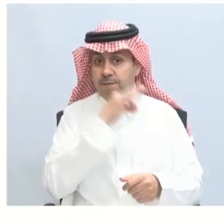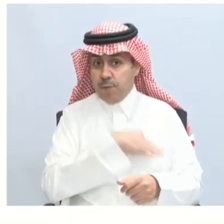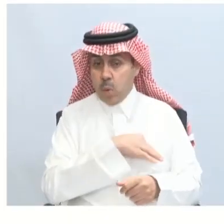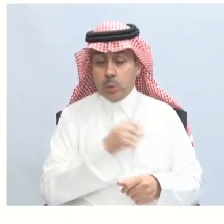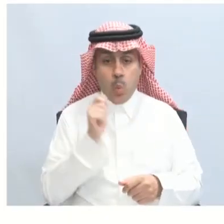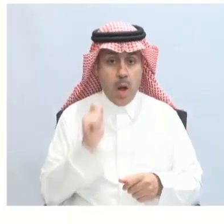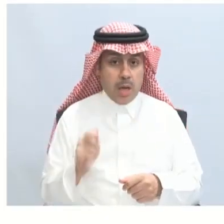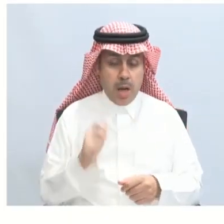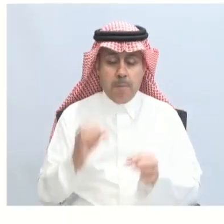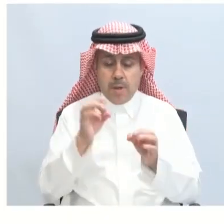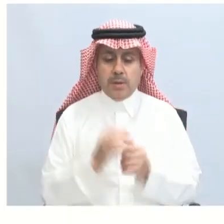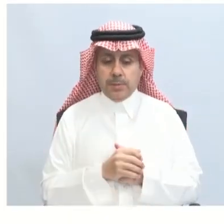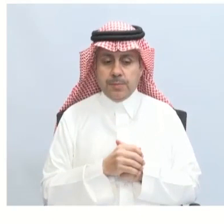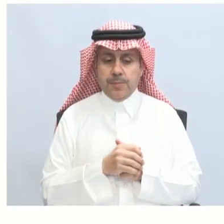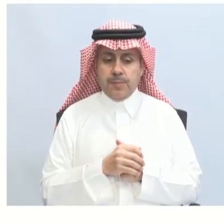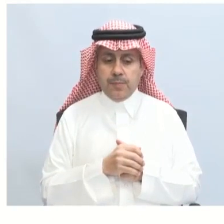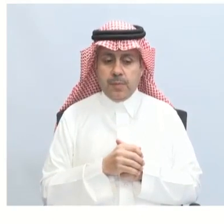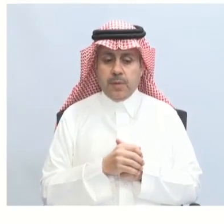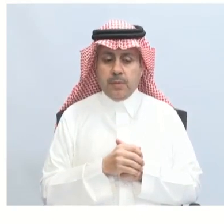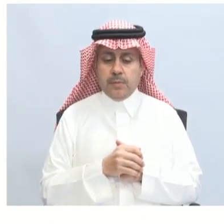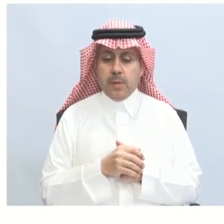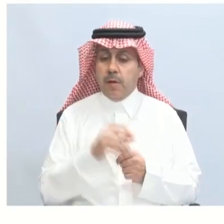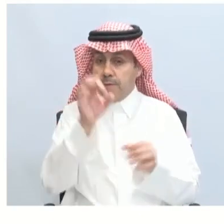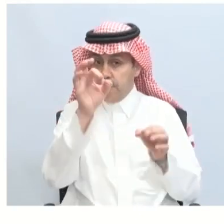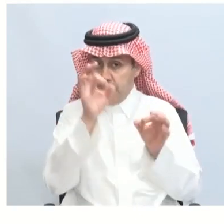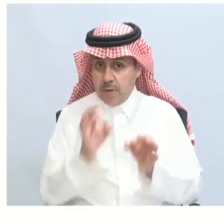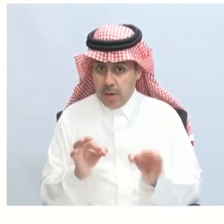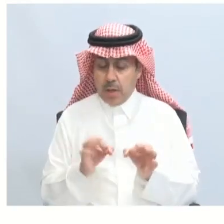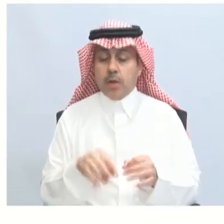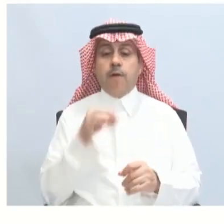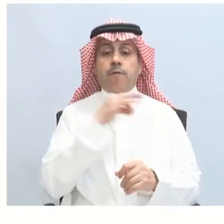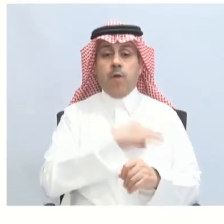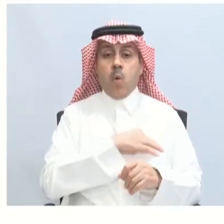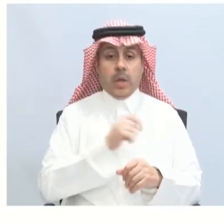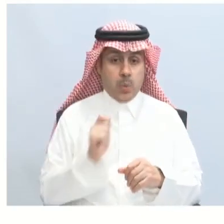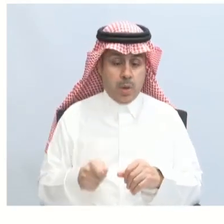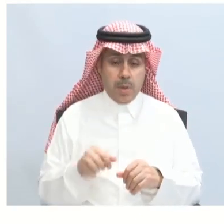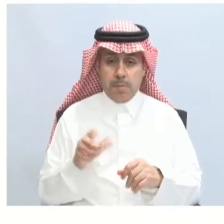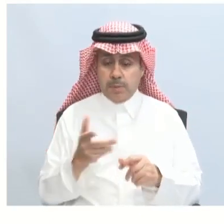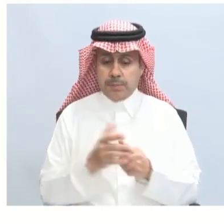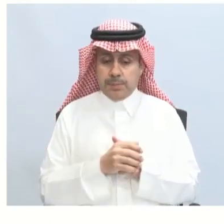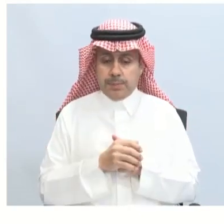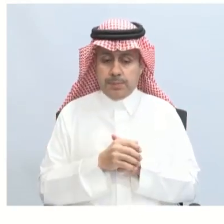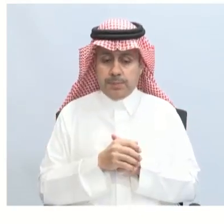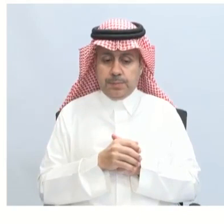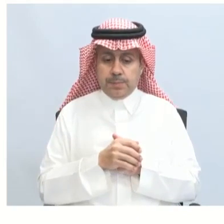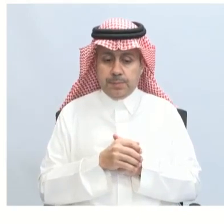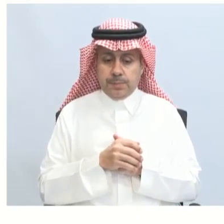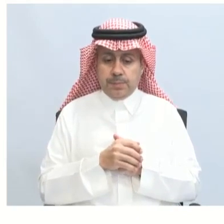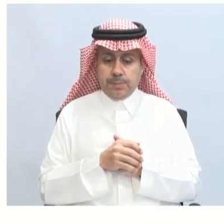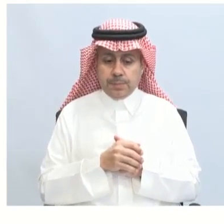الايات فلو سالنا سؤال من خلال ما ذكرنا قبل قليل في تفسير هذه الايات ماذا